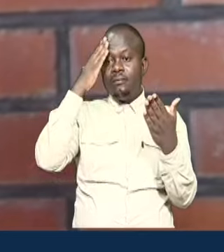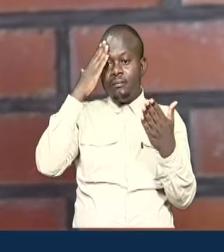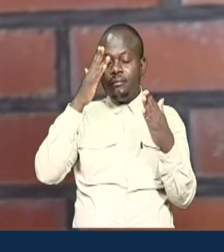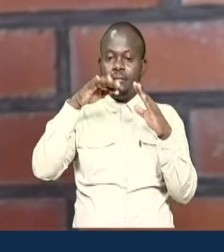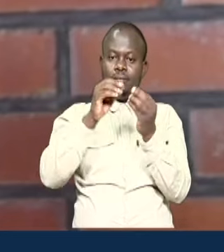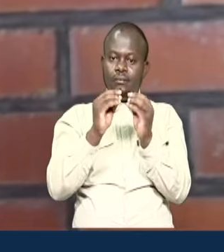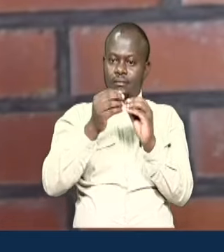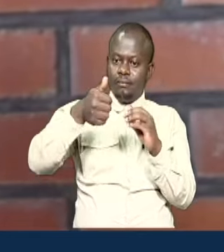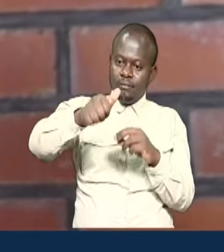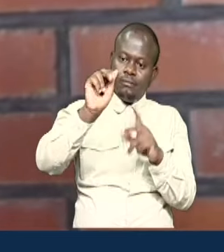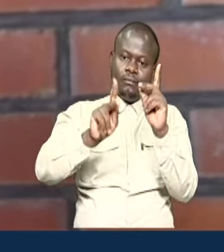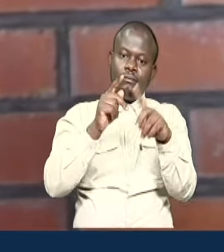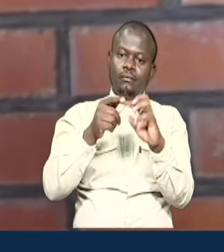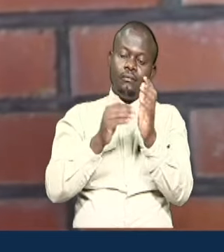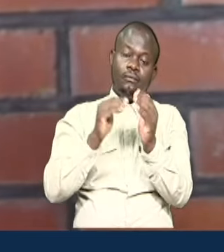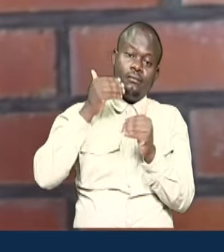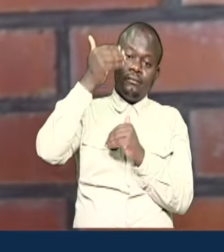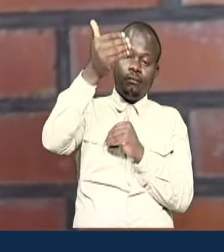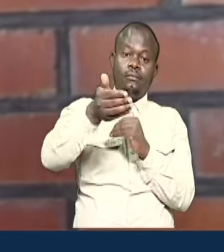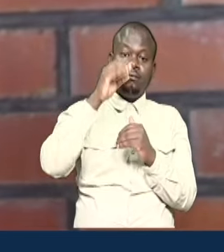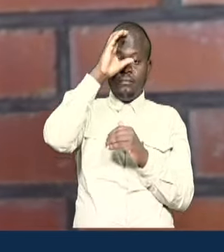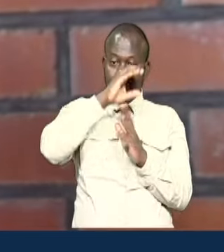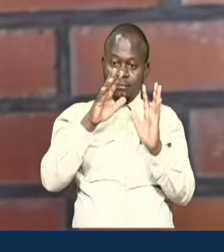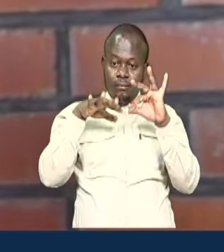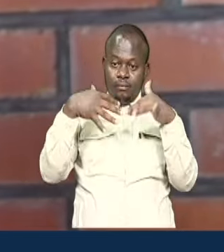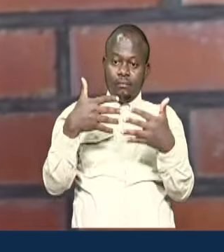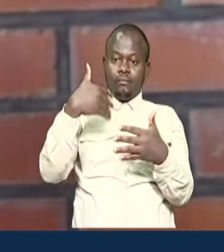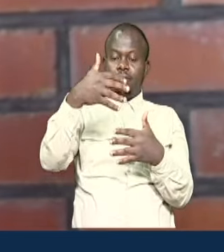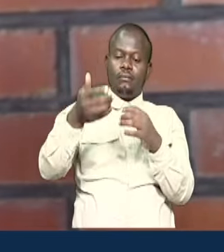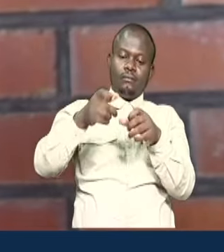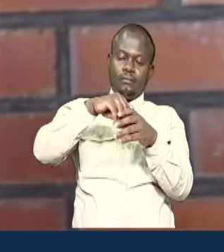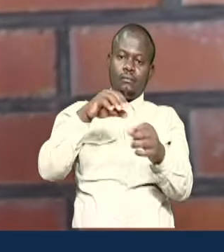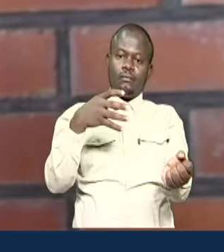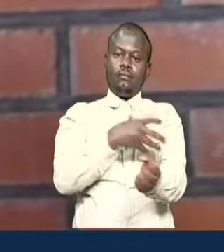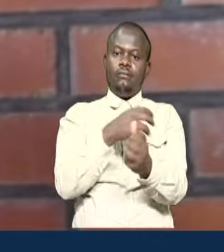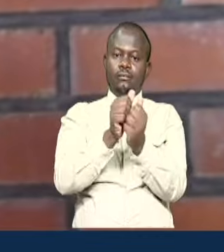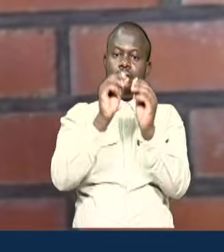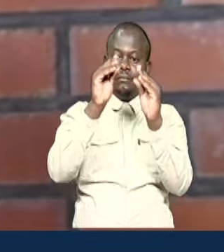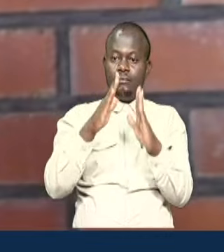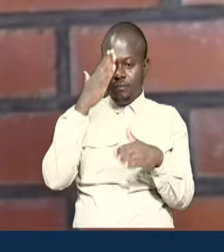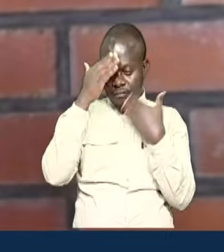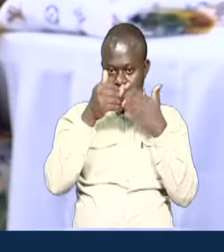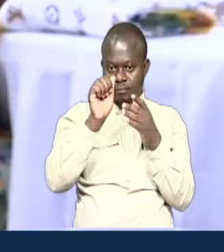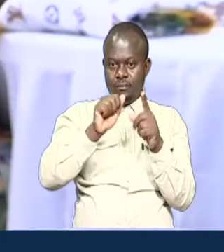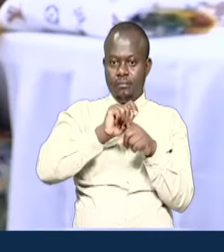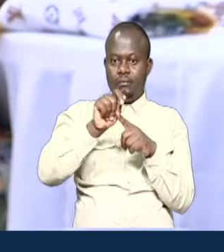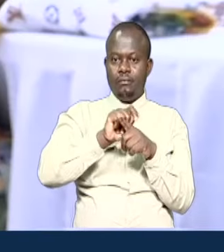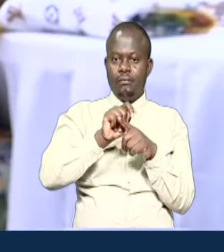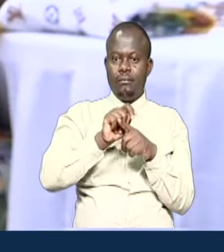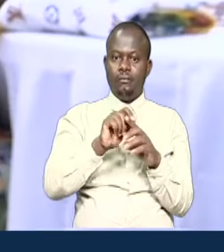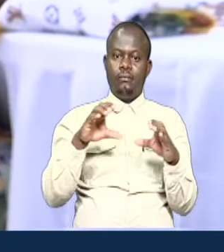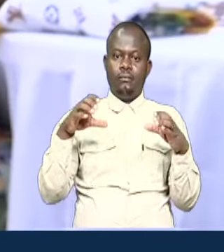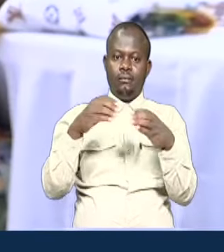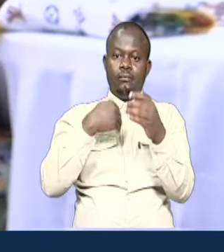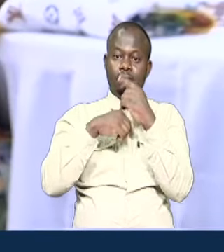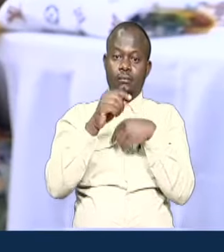umubare w'abo bantu, noneho nyuma dushake uko tugenda twongerera ubushobozi ndetse n'abarimu kugira ngo babashe kubahugura. Ihuriro ry'abafite